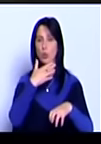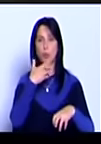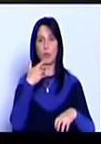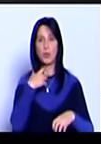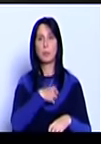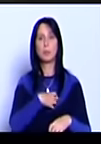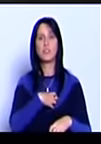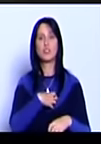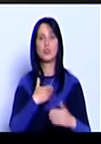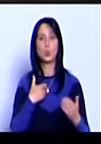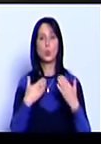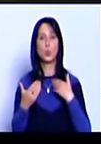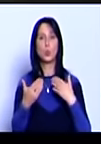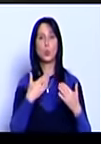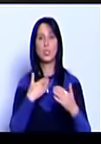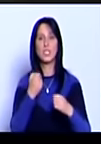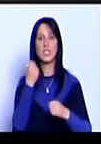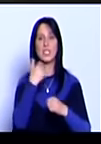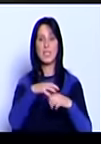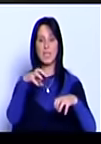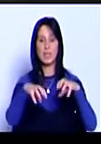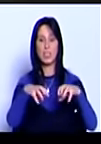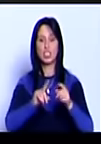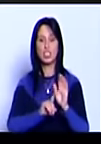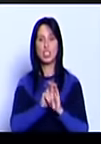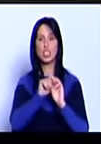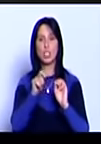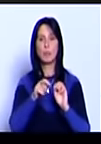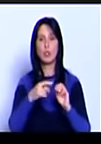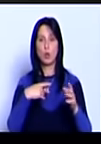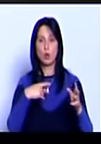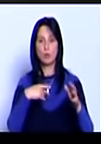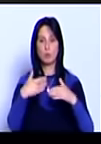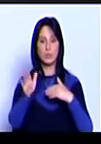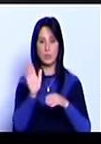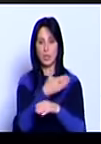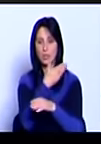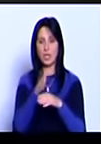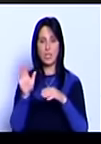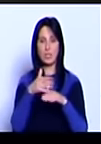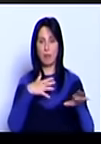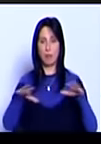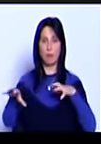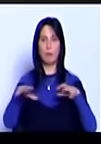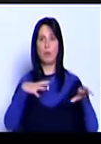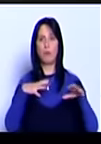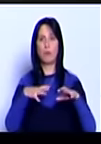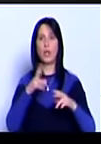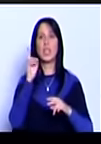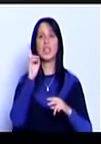მნიშვნელოვანი ხდება ურთიერთობათა ცენტრების შექმნა, იმიტომ რომ ეს ორმხრივი სამხრივი ურთიერთობების მცდელობა